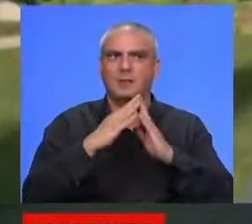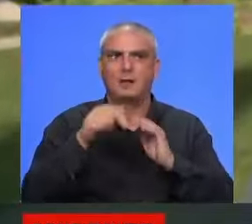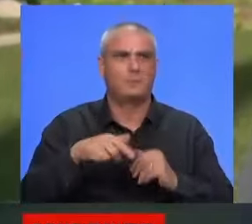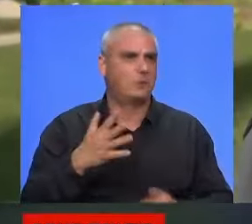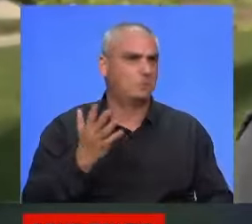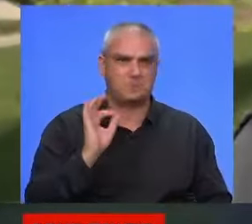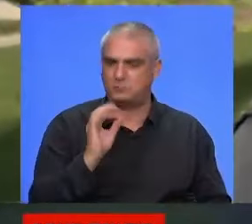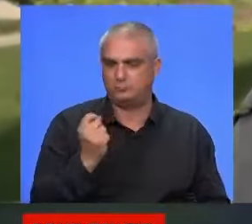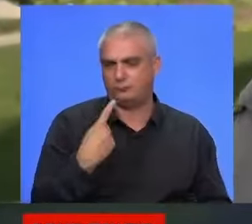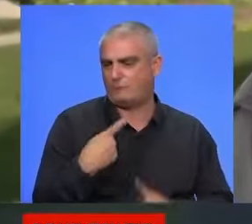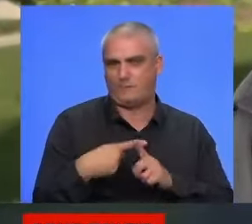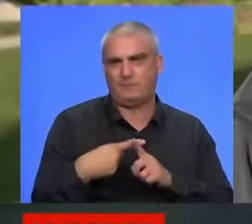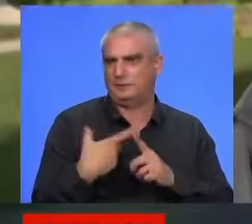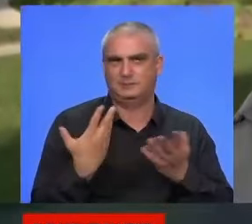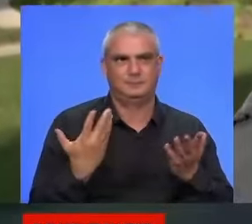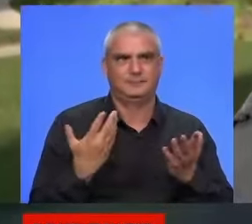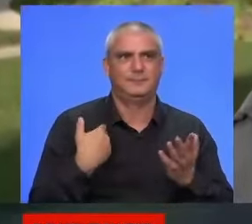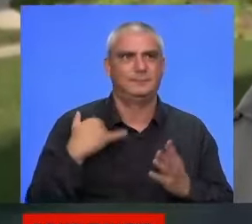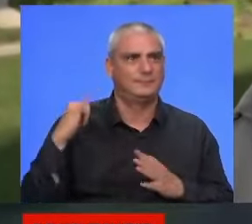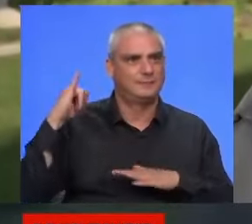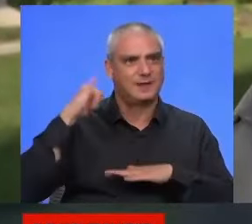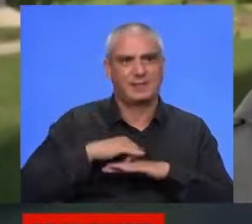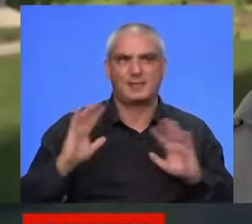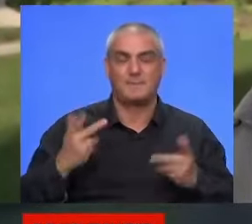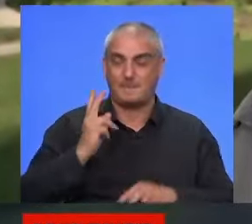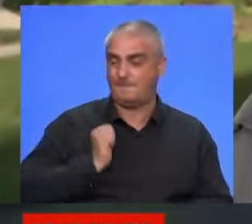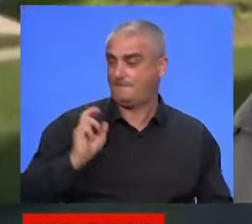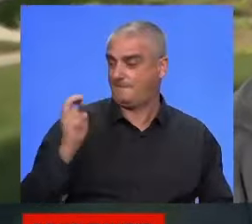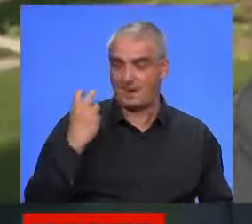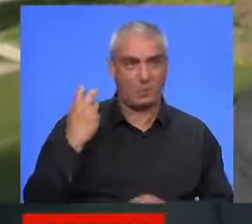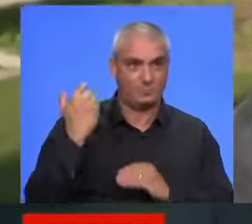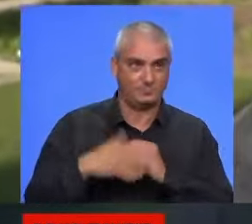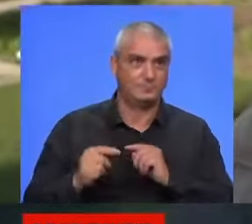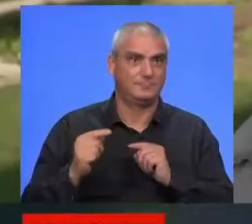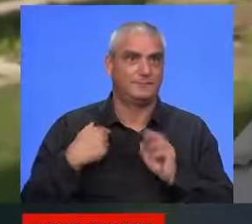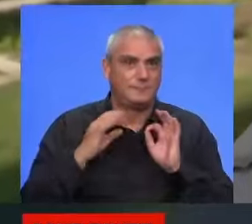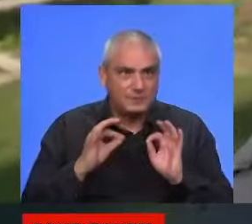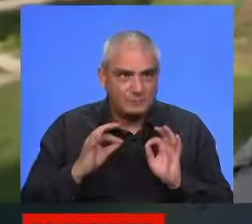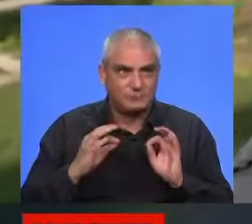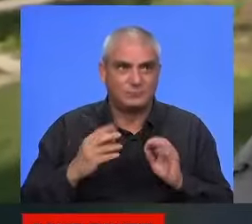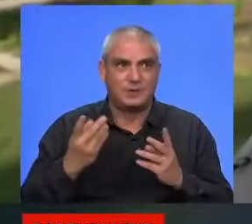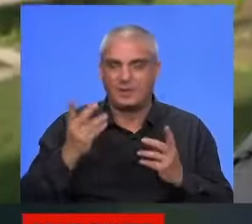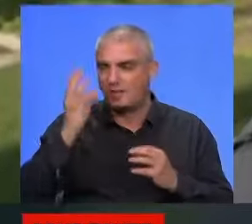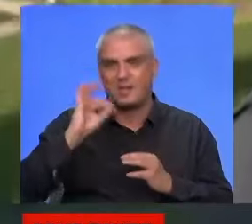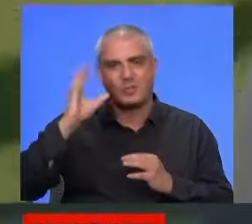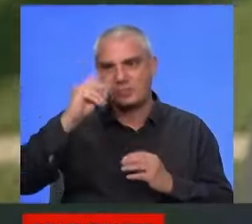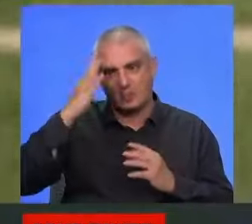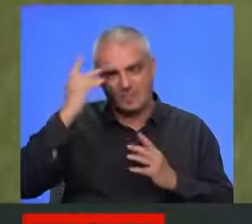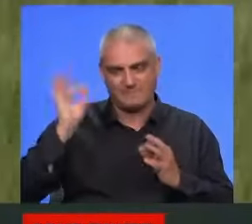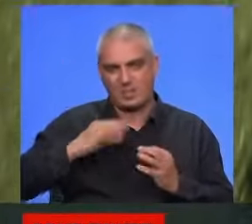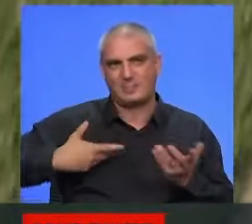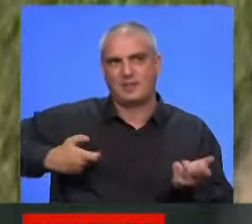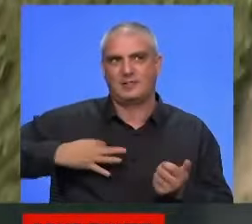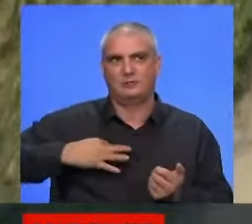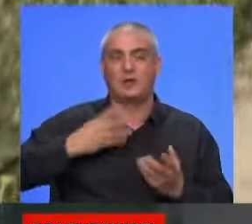ממש שבוע וחצי, הנחיתה הייתה מאוד מאוד מהירה אחרי המילואים בעצם. ממש הפודרה של דרום לבנון עדיין על הנשק.